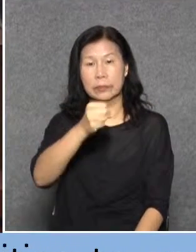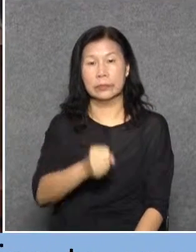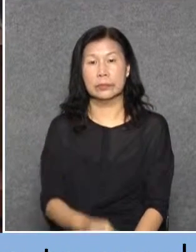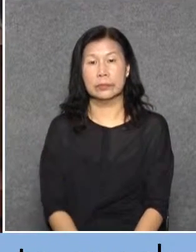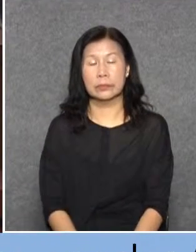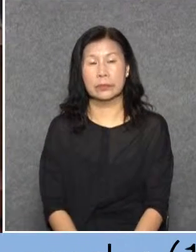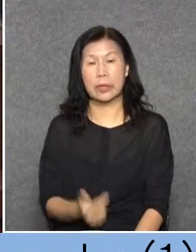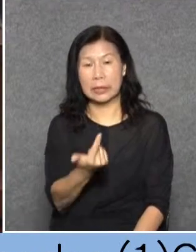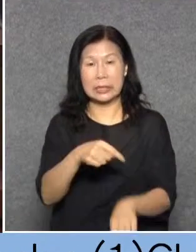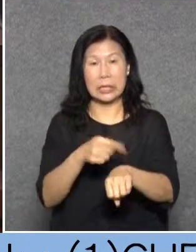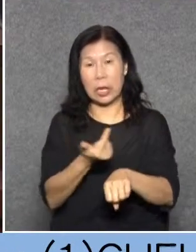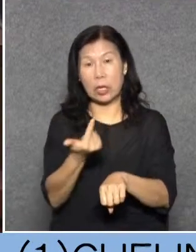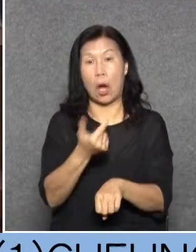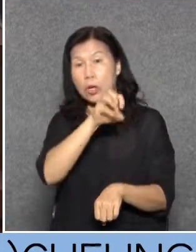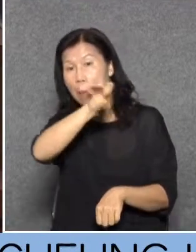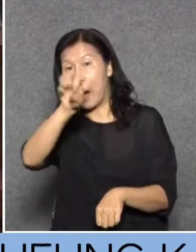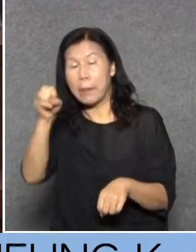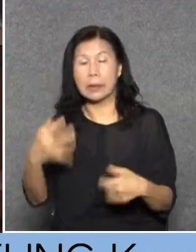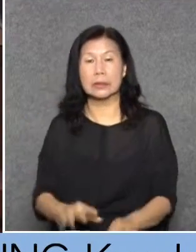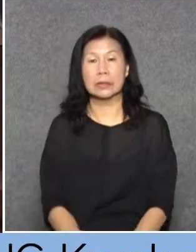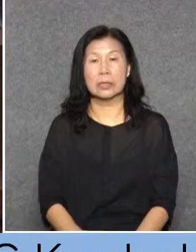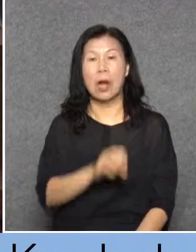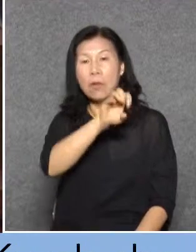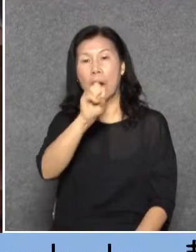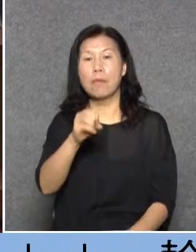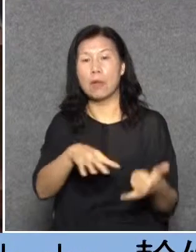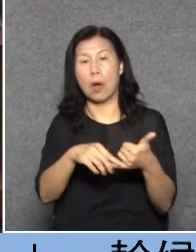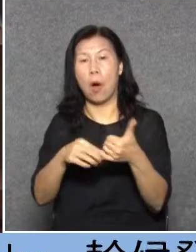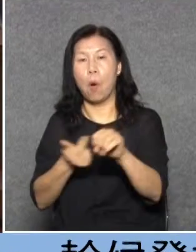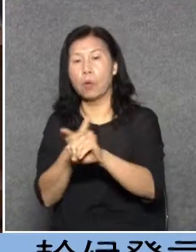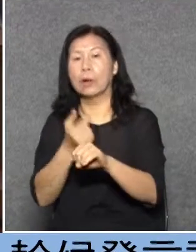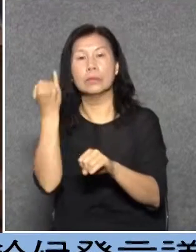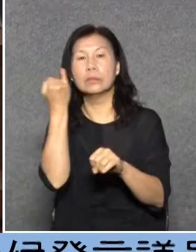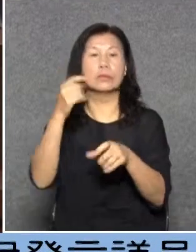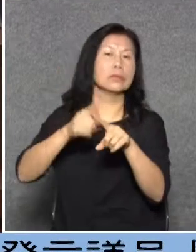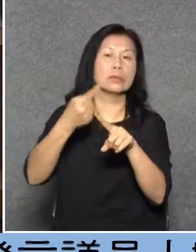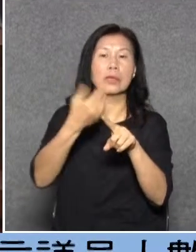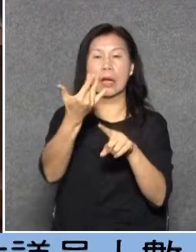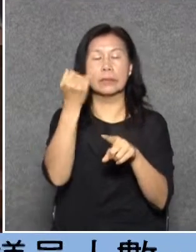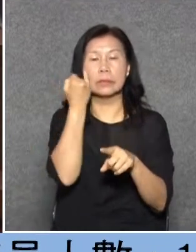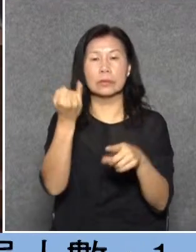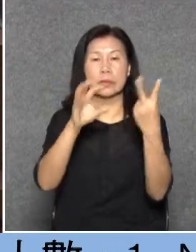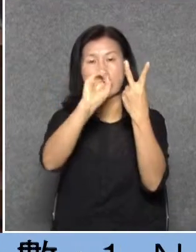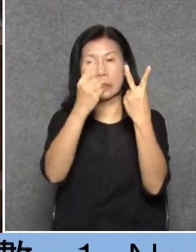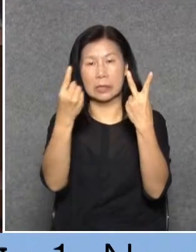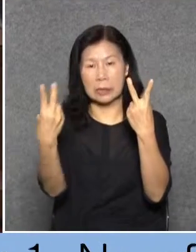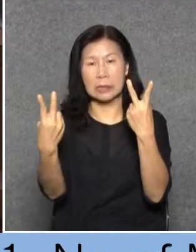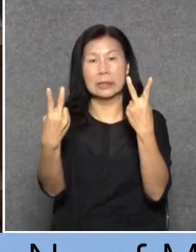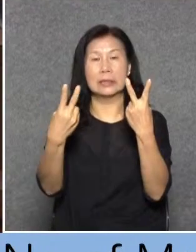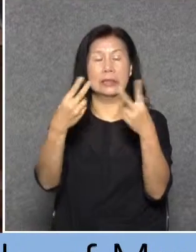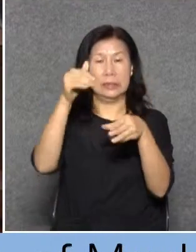要多啲時間諮詢嘅話咧，永遠都係啦，諮詢係無了期嘅。我睇翻嚇二零 在那個2012年才通過的很